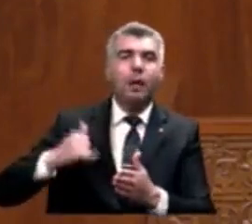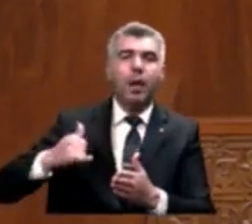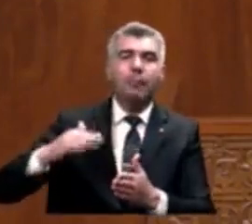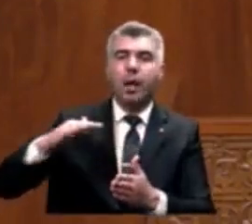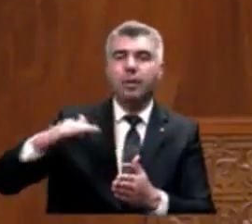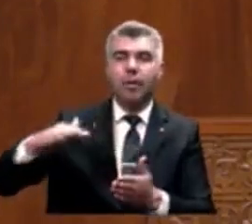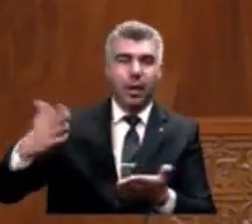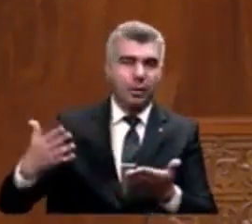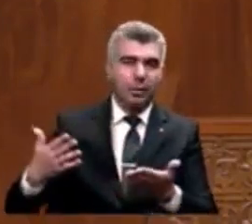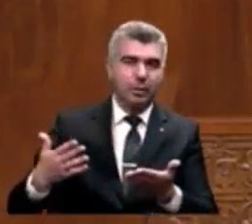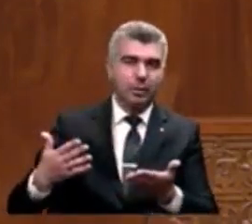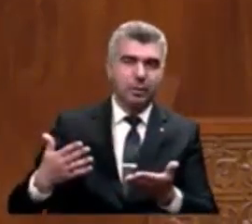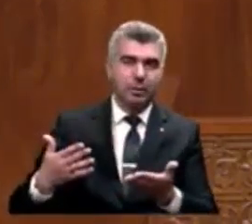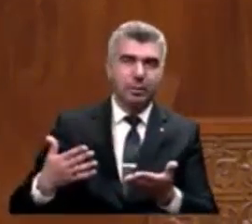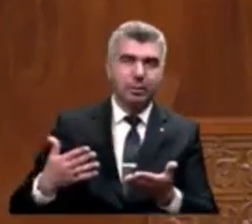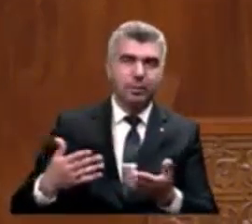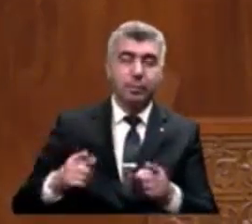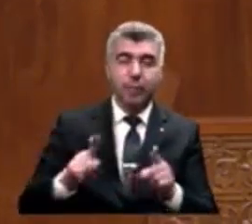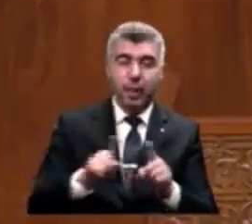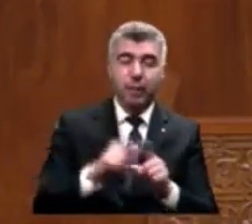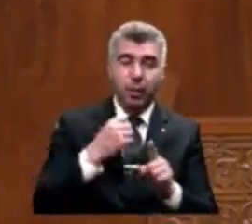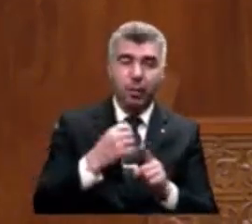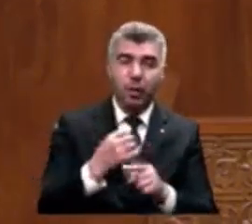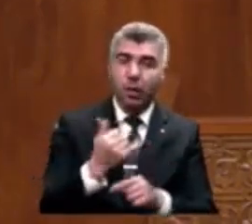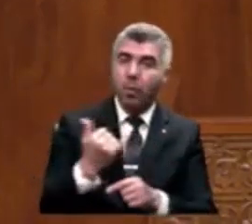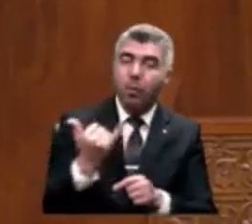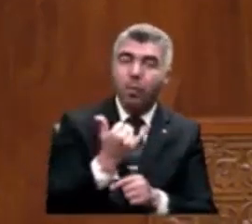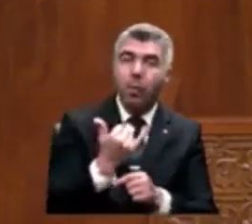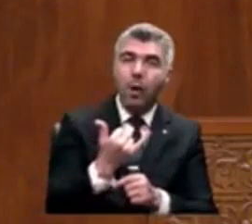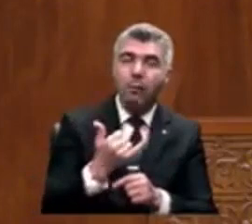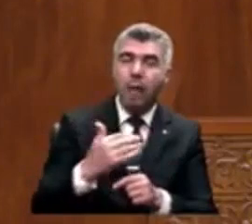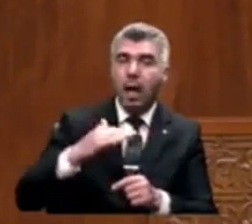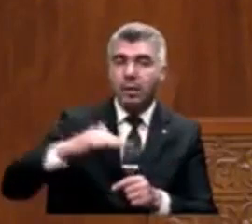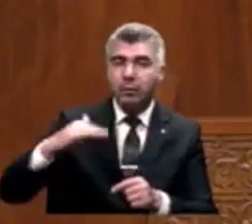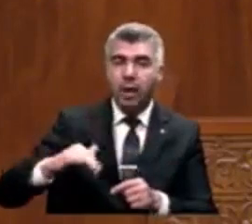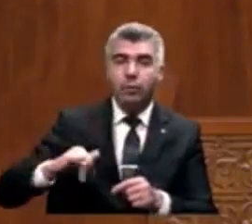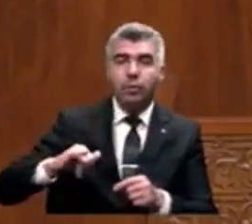ماشي كلام، لكن مثلا نقولوا بأن التلميذ خصو يكون في صلب المنظومة،